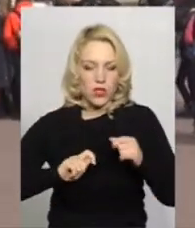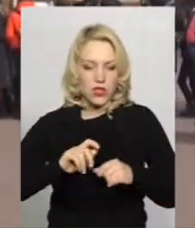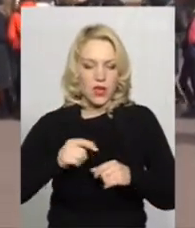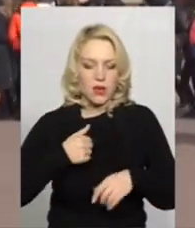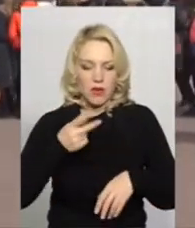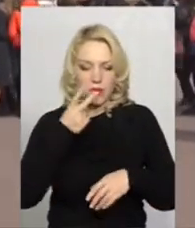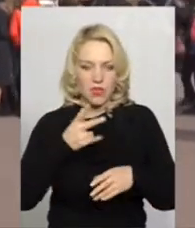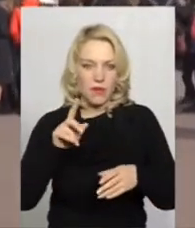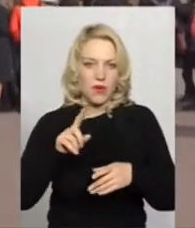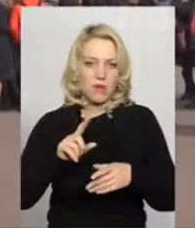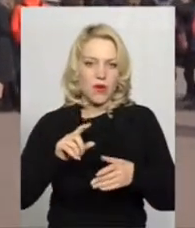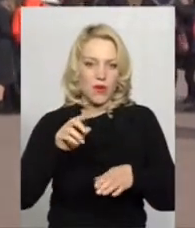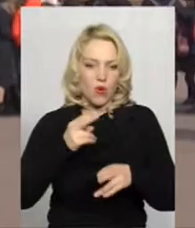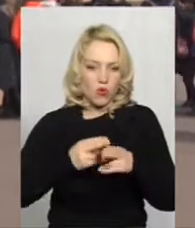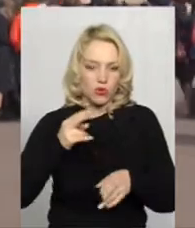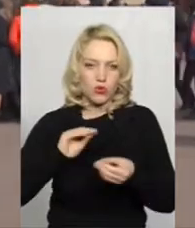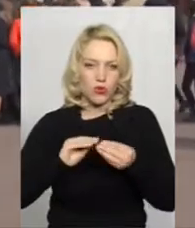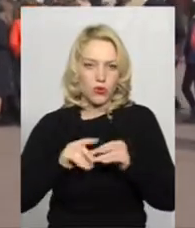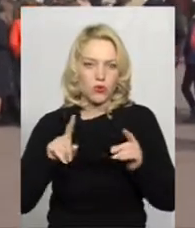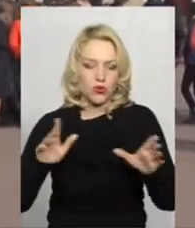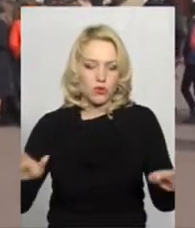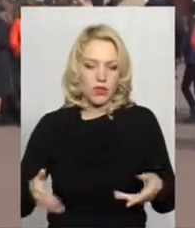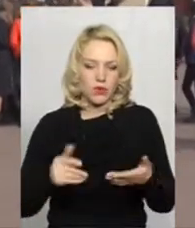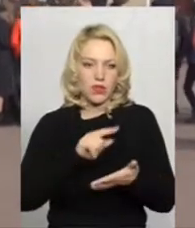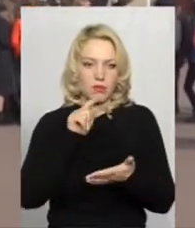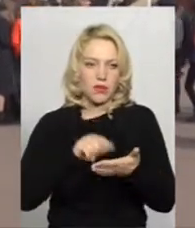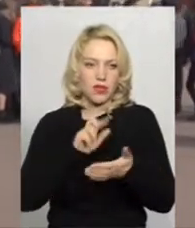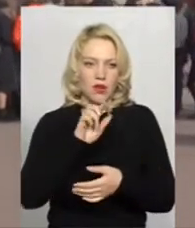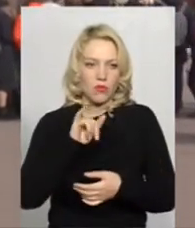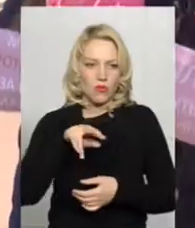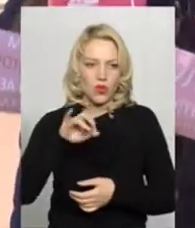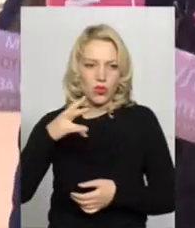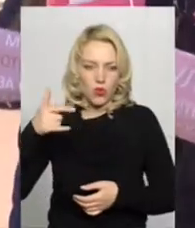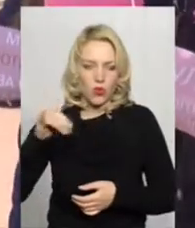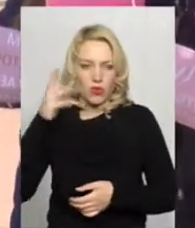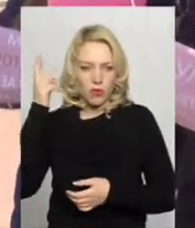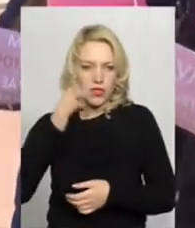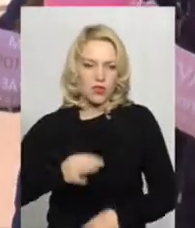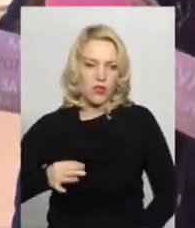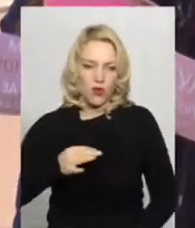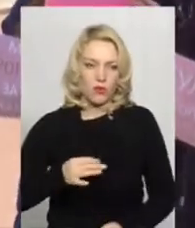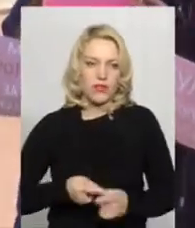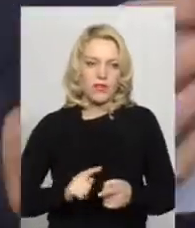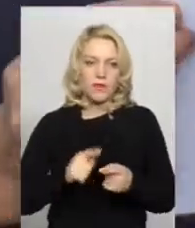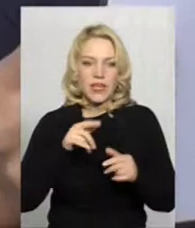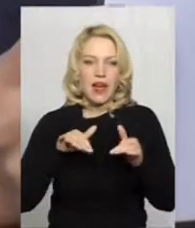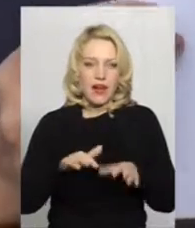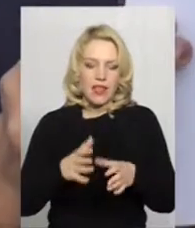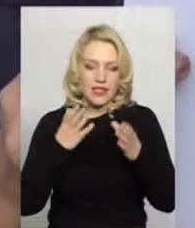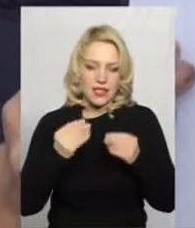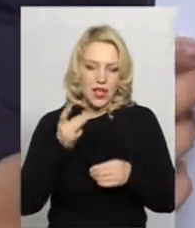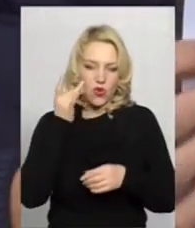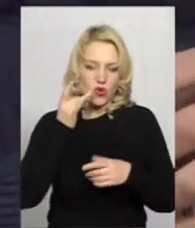гостру проблему в тому, щоб піднімати питання булінгу у Хмельницькому та у області. Леся Романюк уточнює, акція «День рожевої